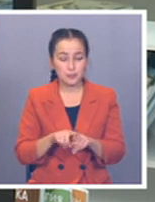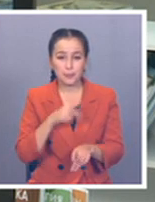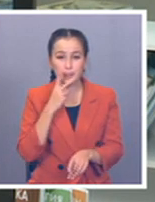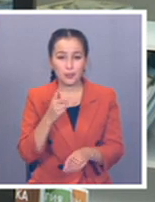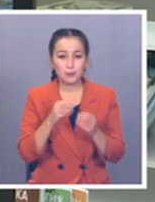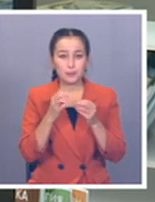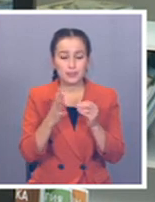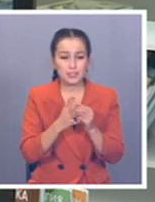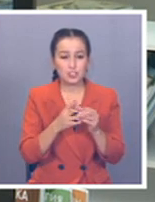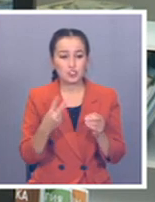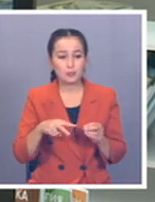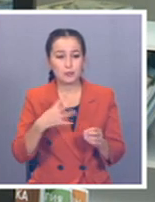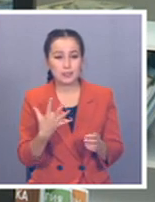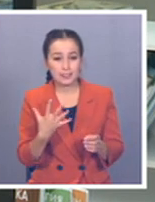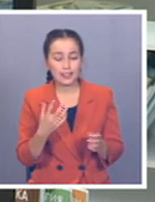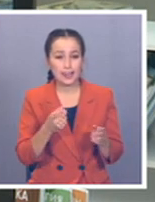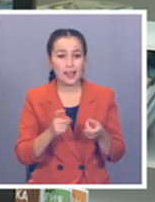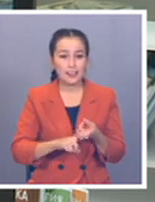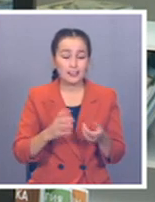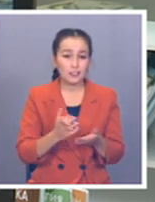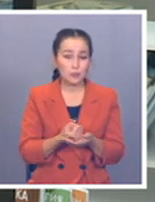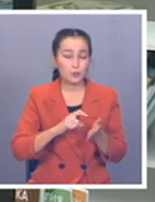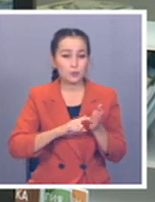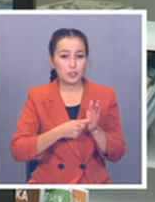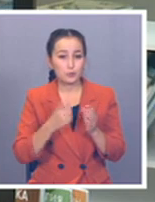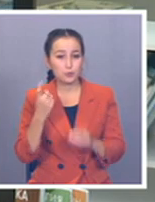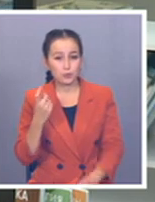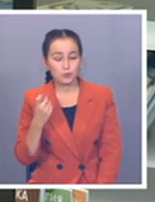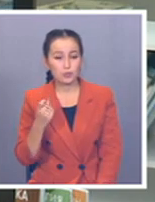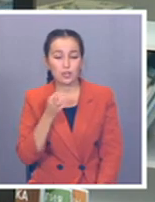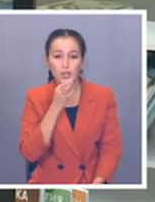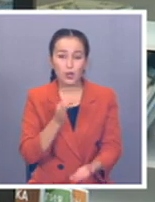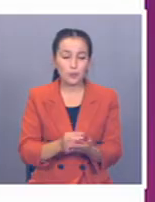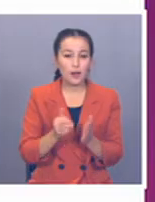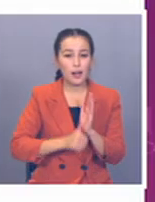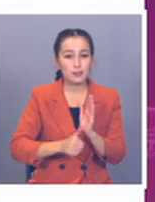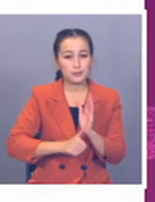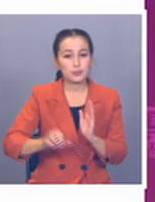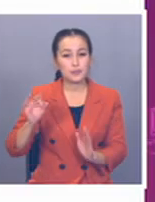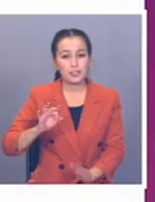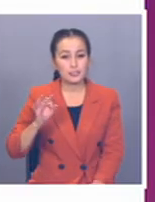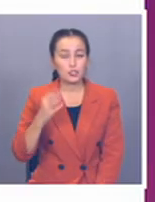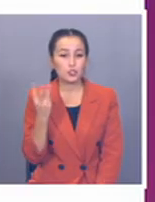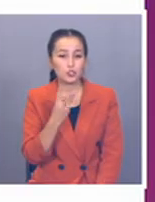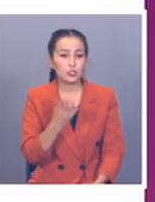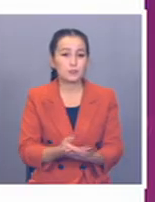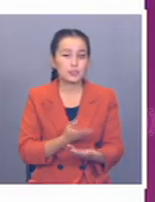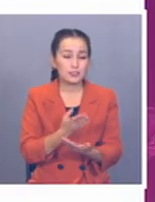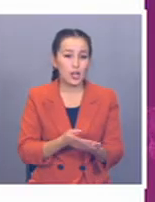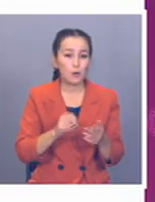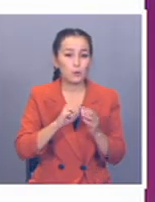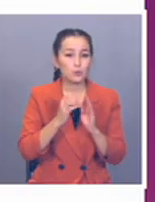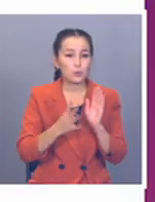қатынасын тауып, оны 100%-ке көбейтеміз. Жауабы 60%. Үшінші мысал,